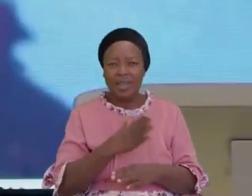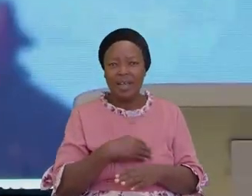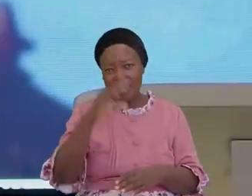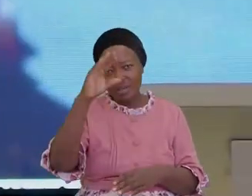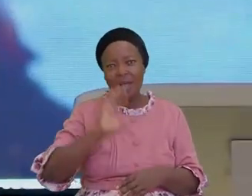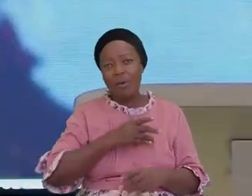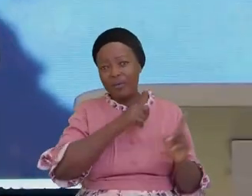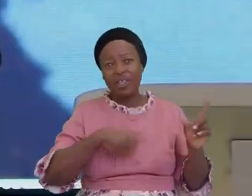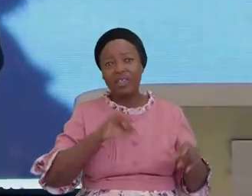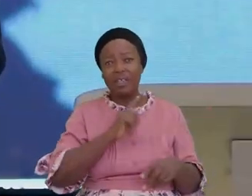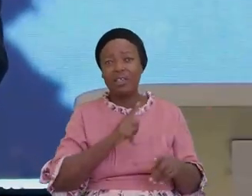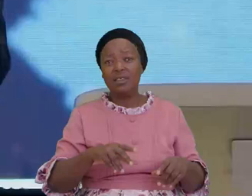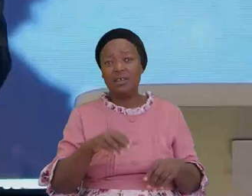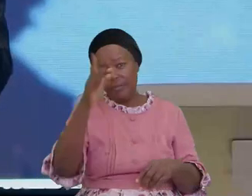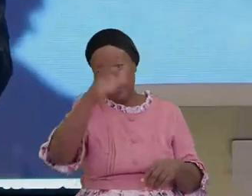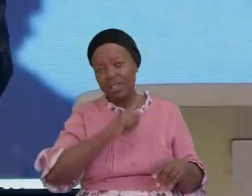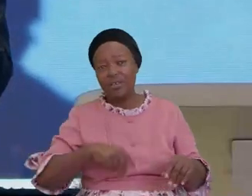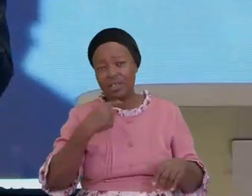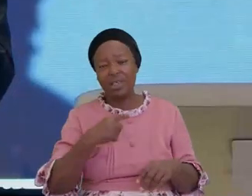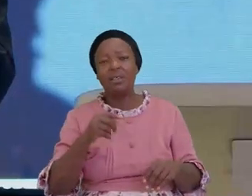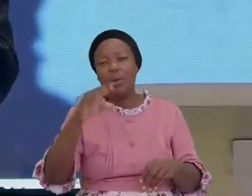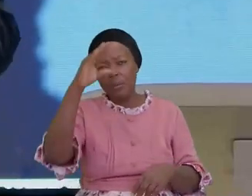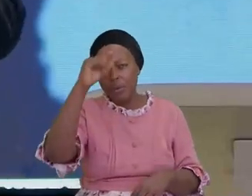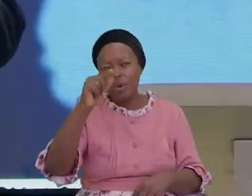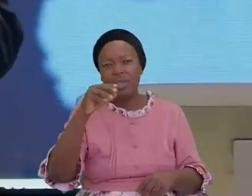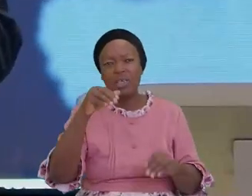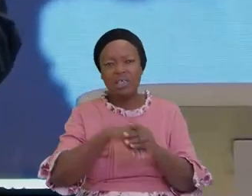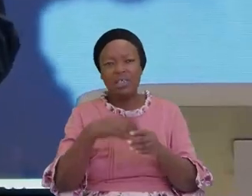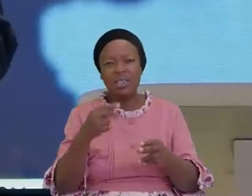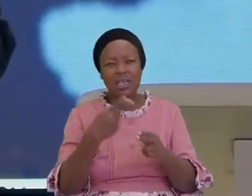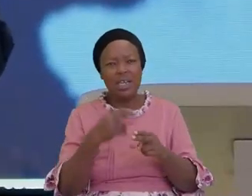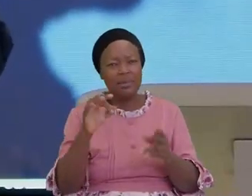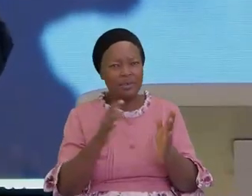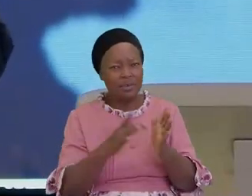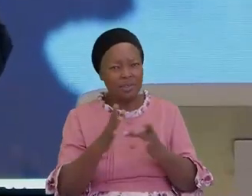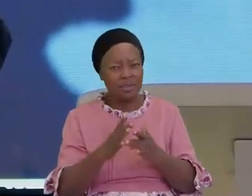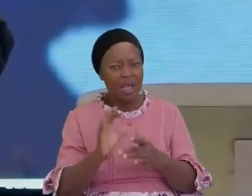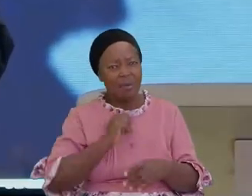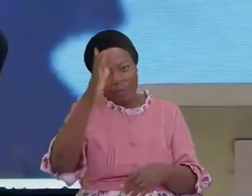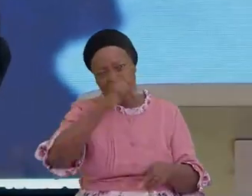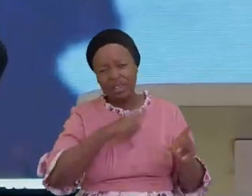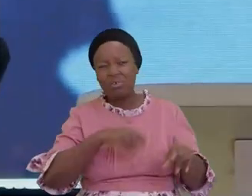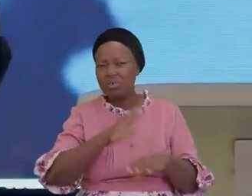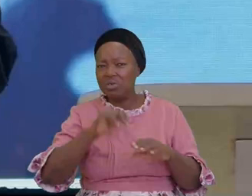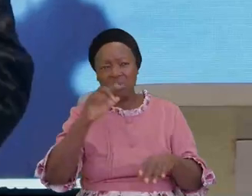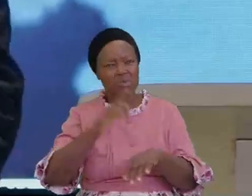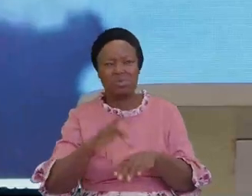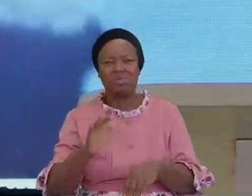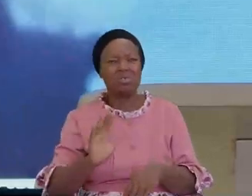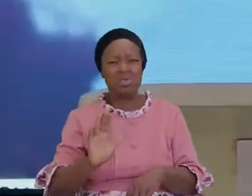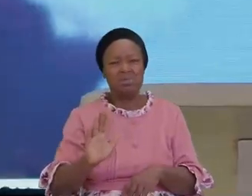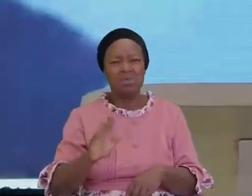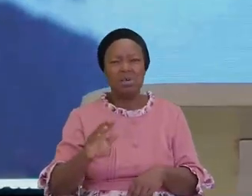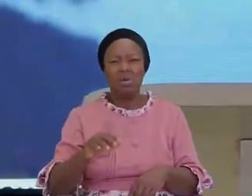J'ai dit, garçon, au nom de Jésus, je ne l'ai pas touché. Je ne l'ai même pas